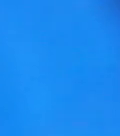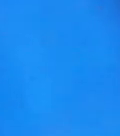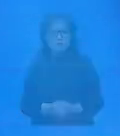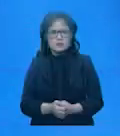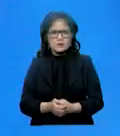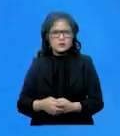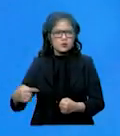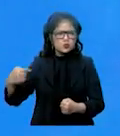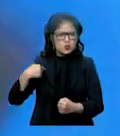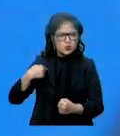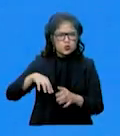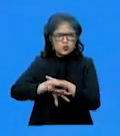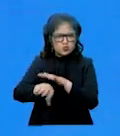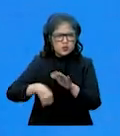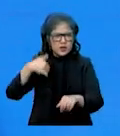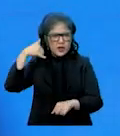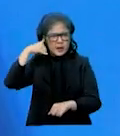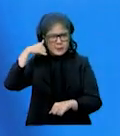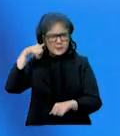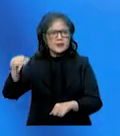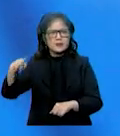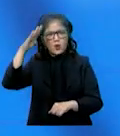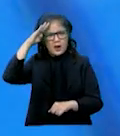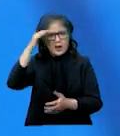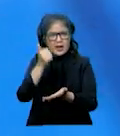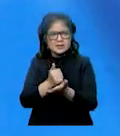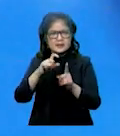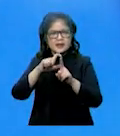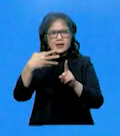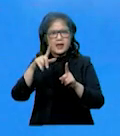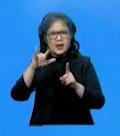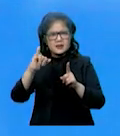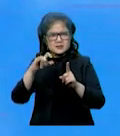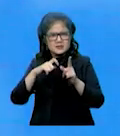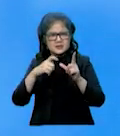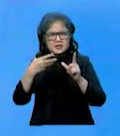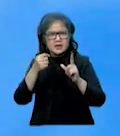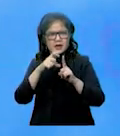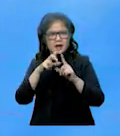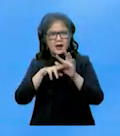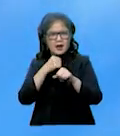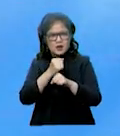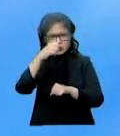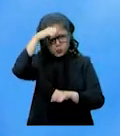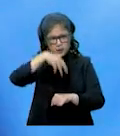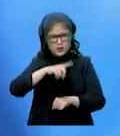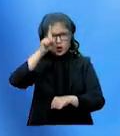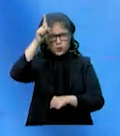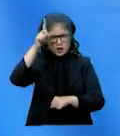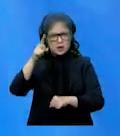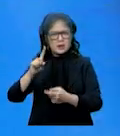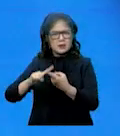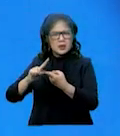Anda kembali di Seputar iNews Siang. Pemirsa, hanya karena dituduh mencuri ponsel, seorang pria di Deli Serdang, Sumatera Utara, dianiaya